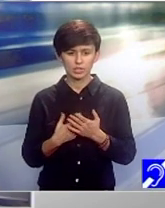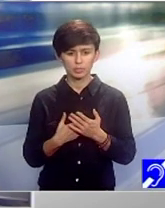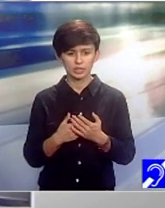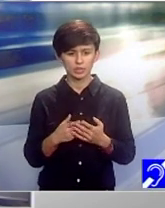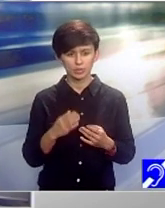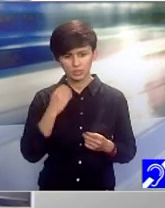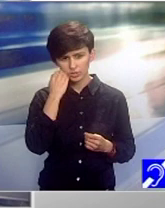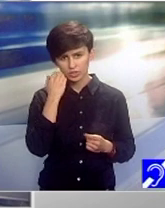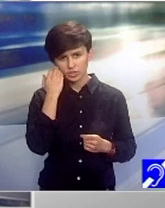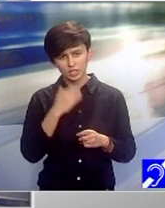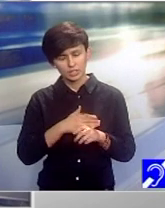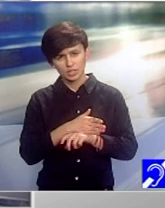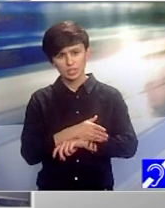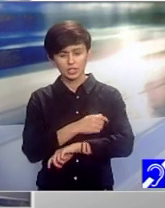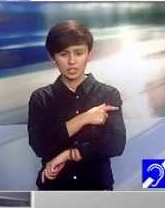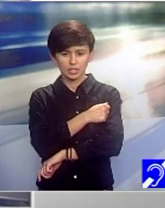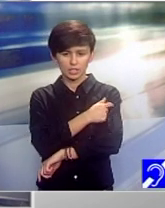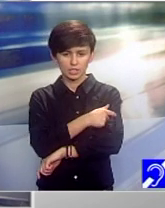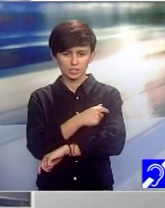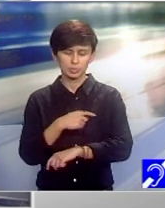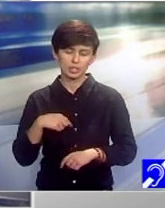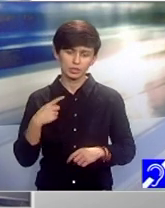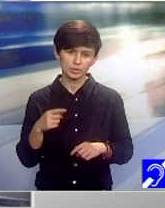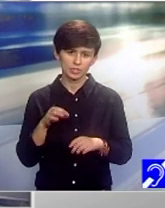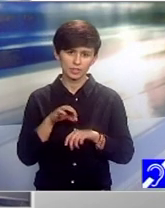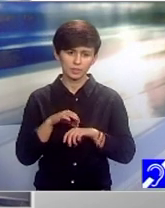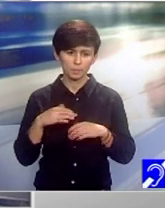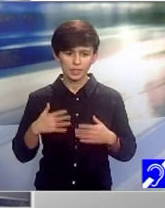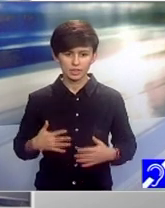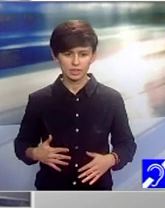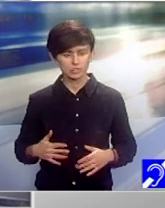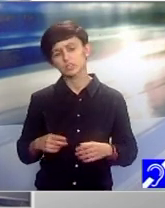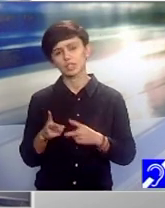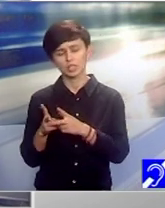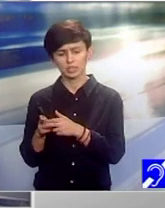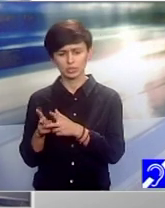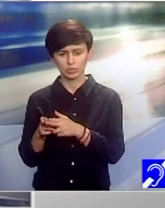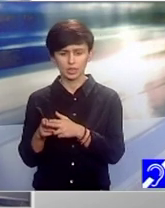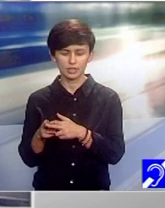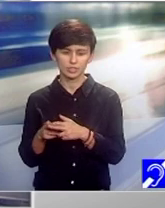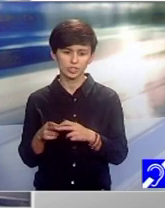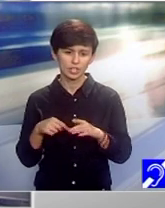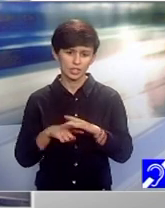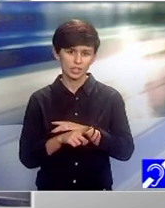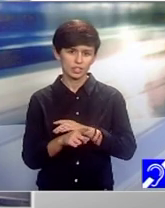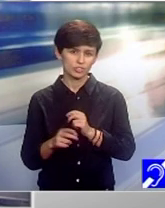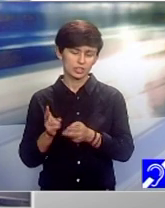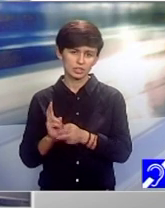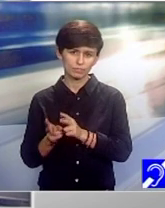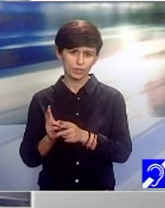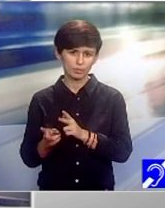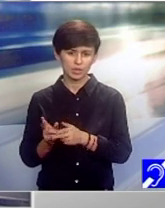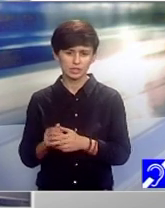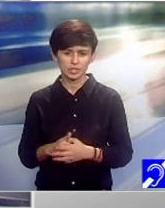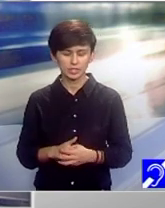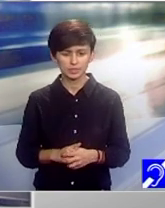când intri în spital, ca și după ce ești diagnosticat cu cancer, ieși din acea normalitate.